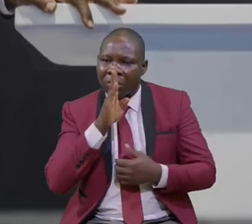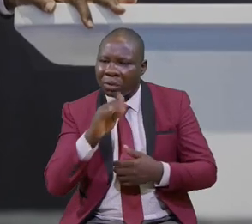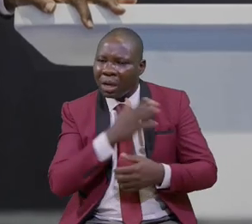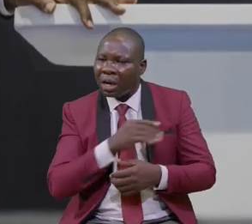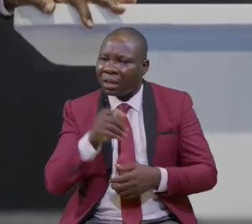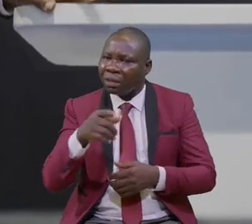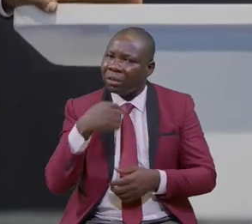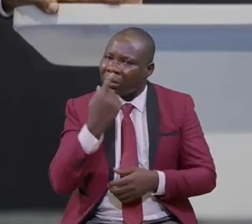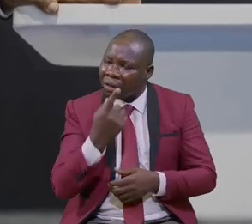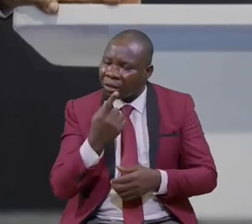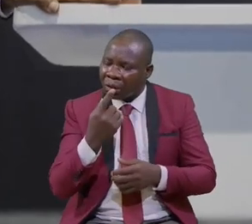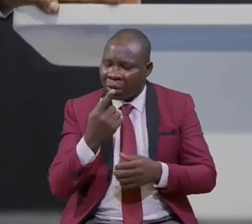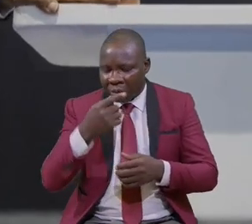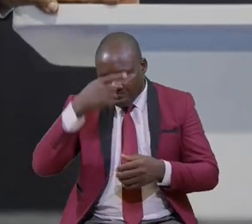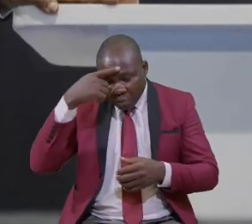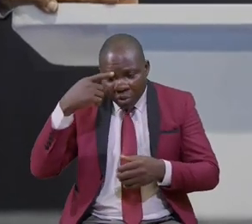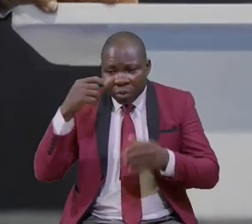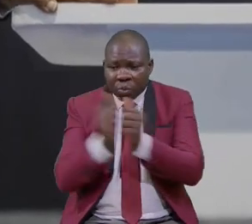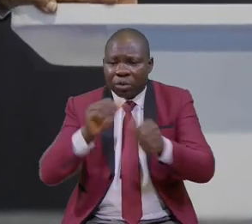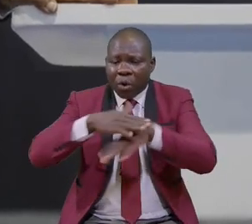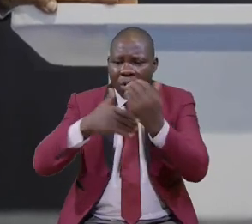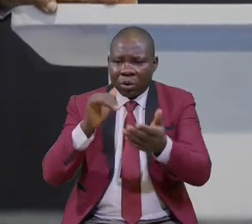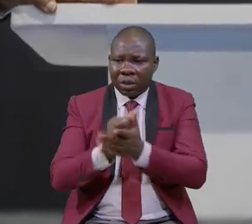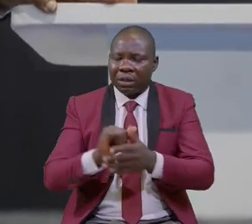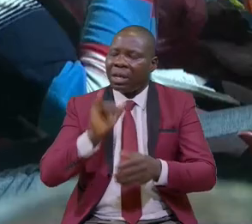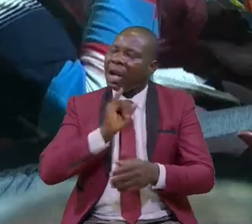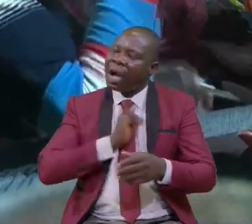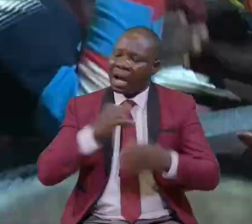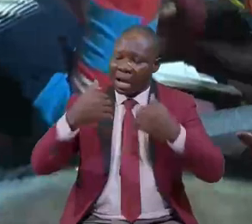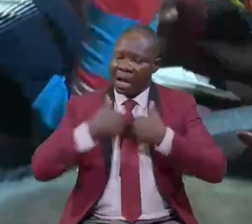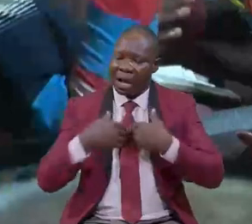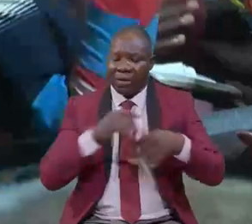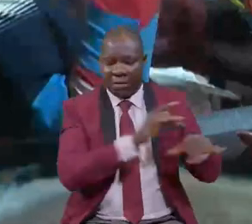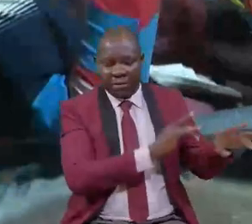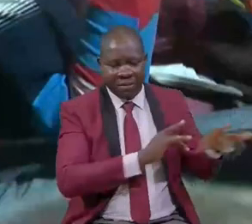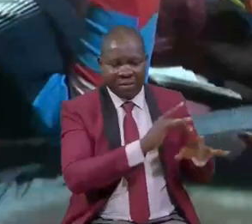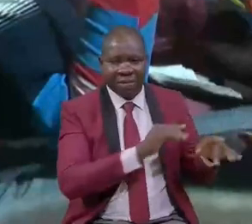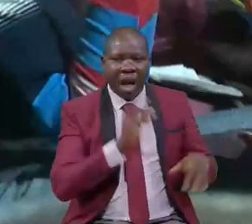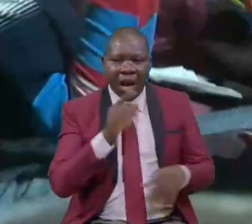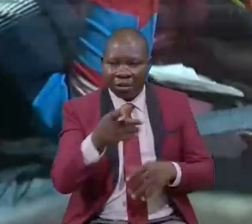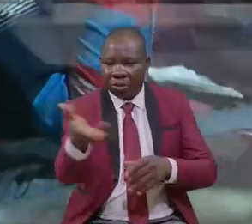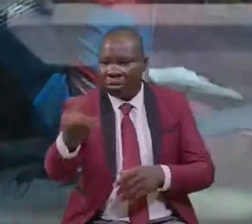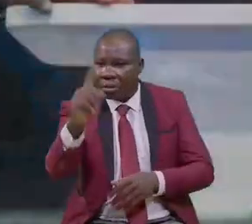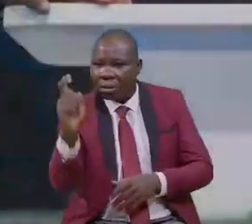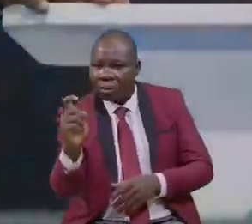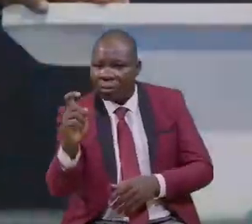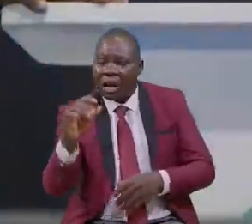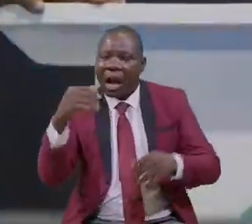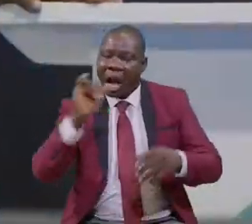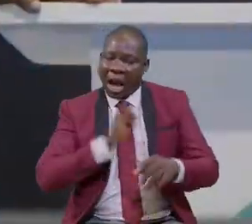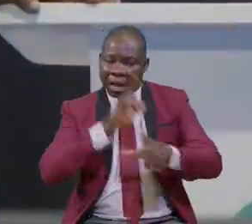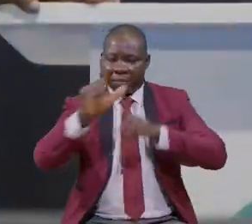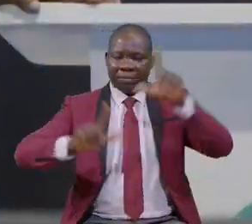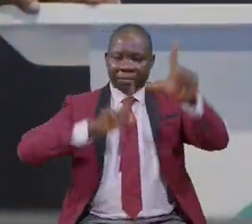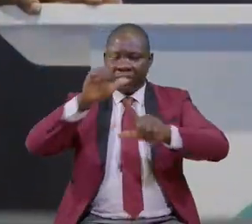j'ai obtenu miséricorde est-ce que tu es là j'ai obtenu